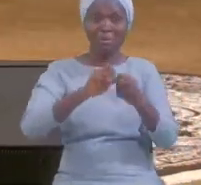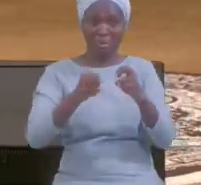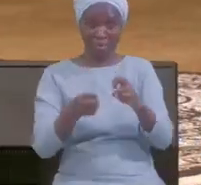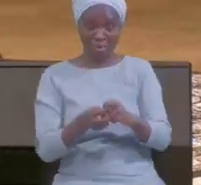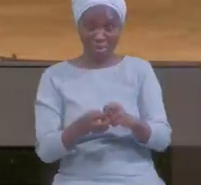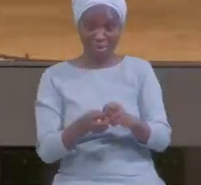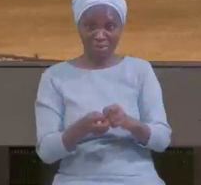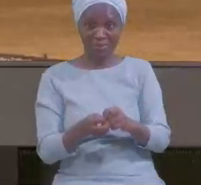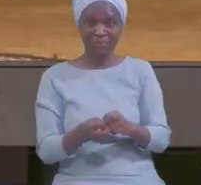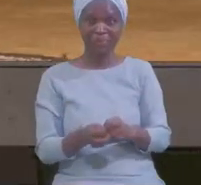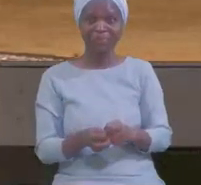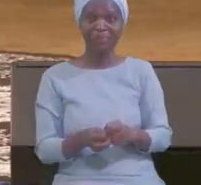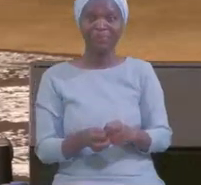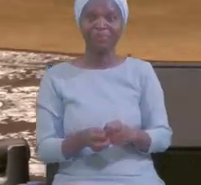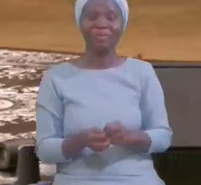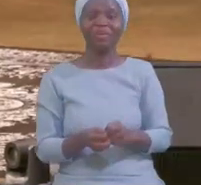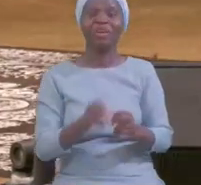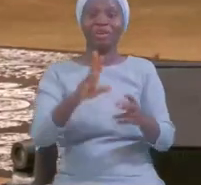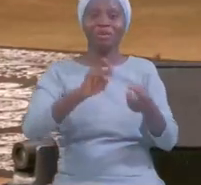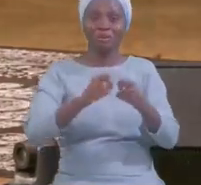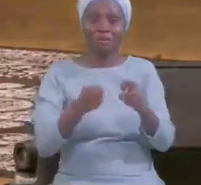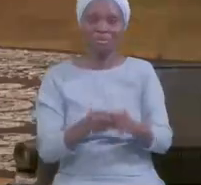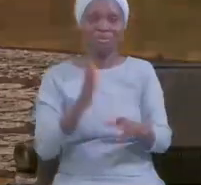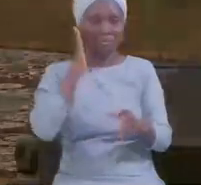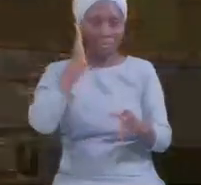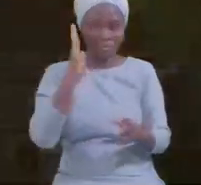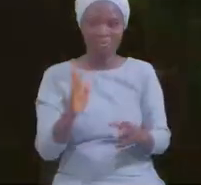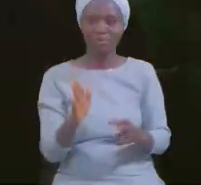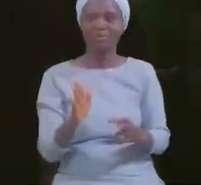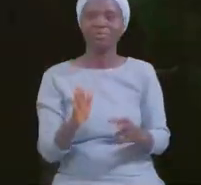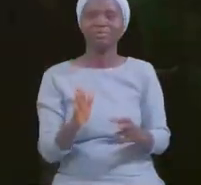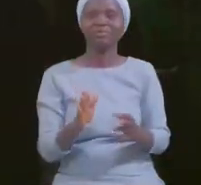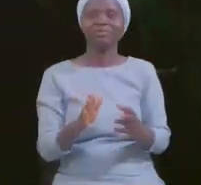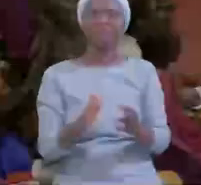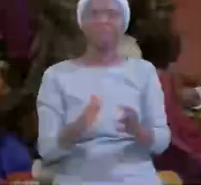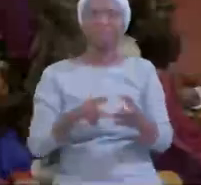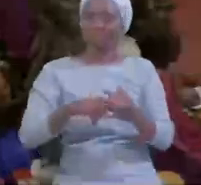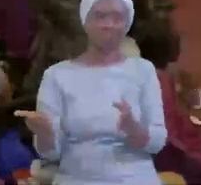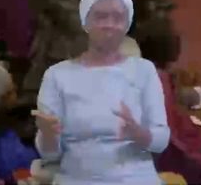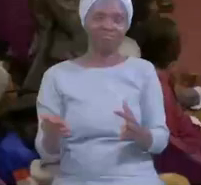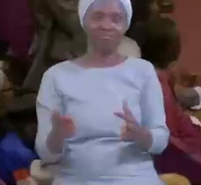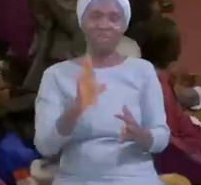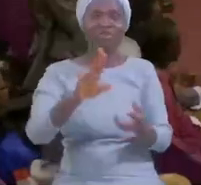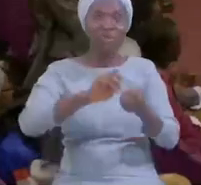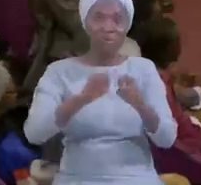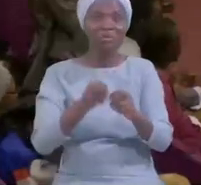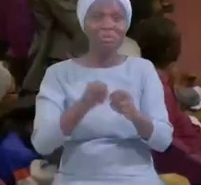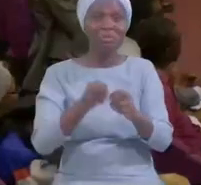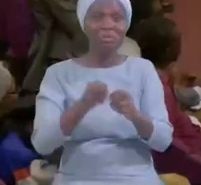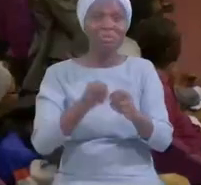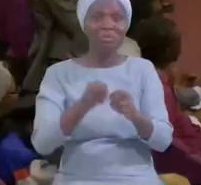va demander la permission de s'en aller. Laisse-moi aller. Parce que le problème ne peut